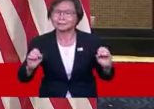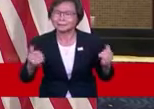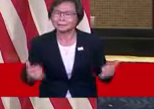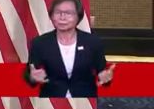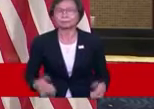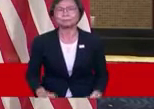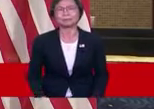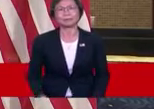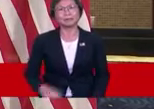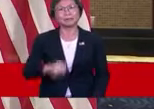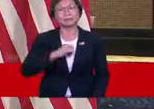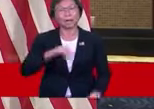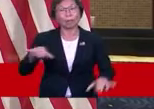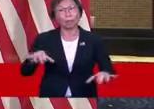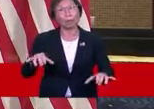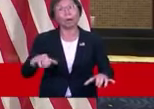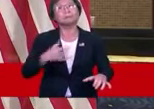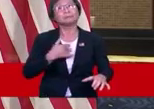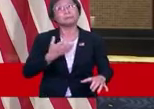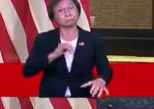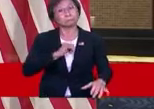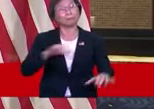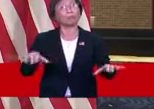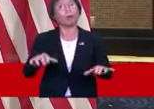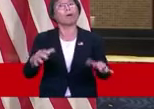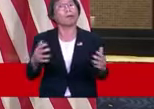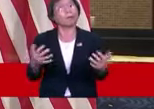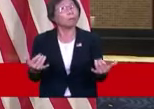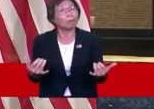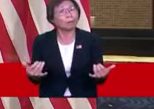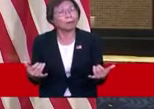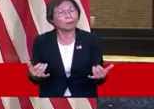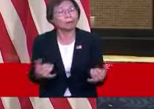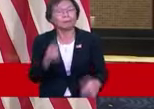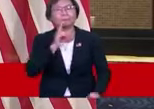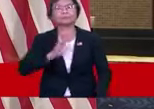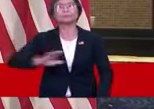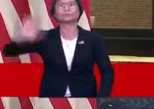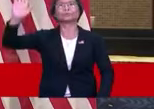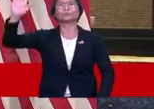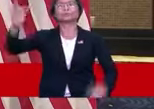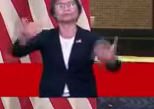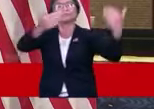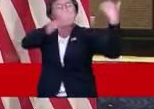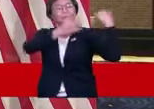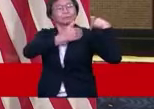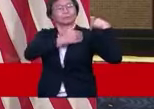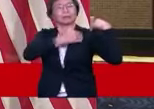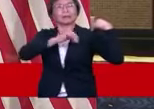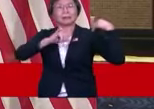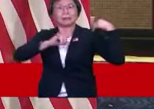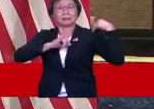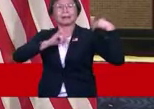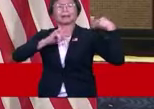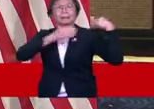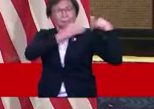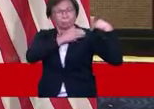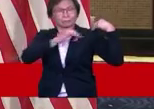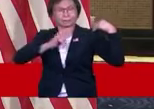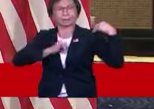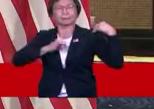tindakan saya ini adalah Selaras Hai dengan sumpah jawatan saya untuk senantiasa